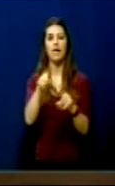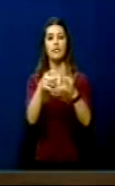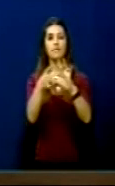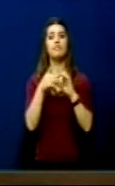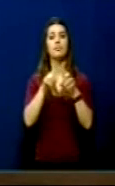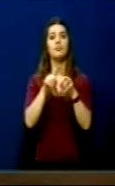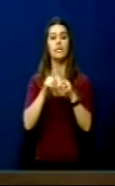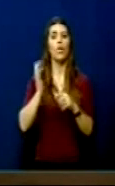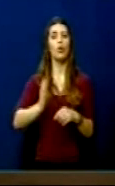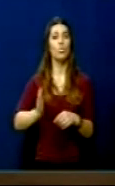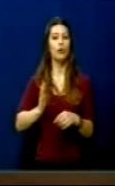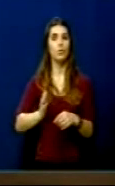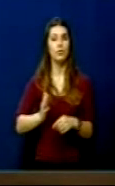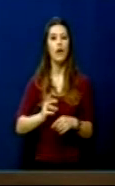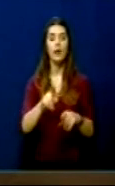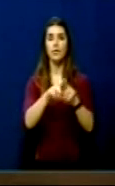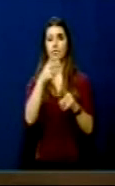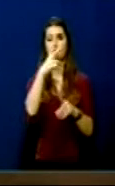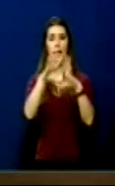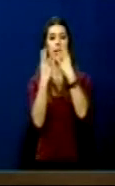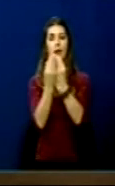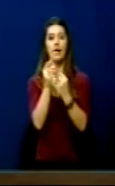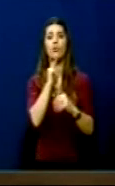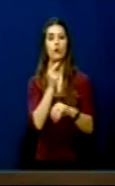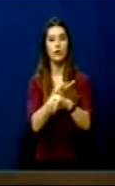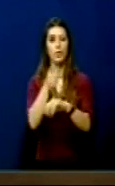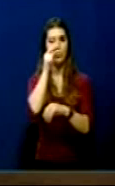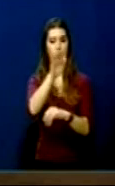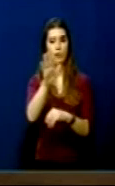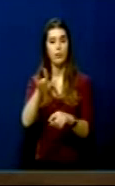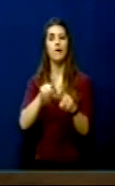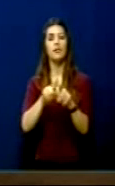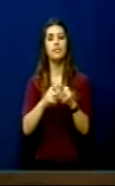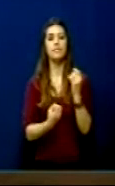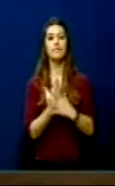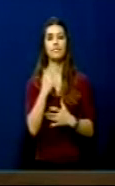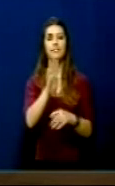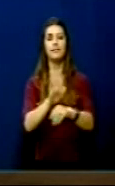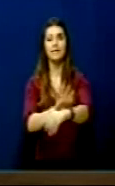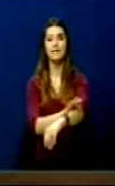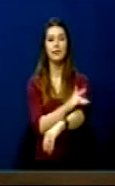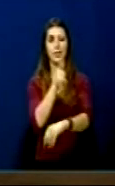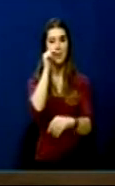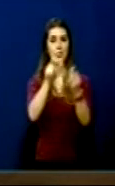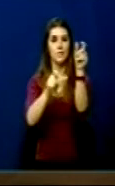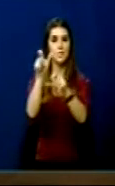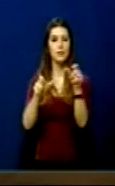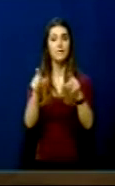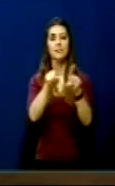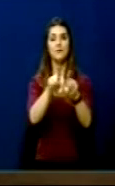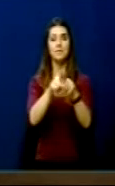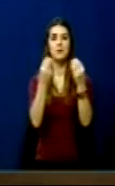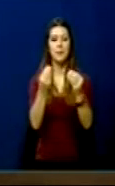kulturës. Çdo kombi qytetëruar përpiqet të kultivojë ndjenjat më të mira të natyrës njerëzore, të mirëmbajë